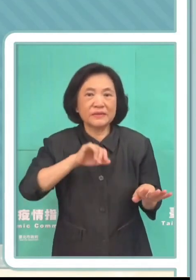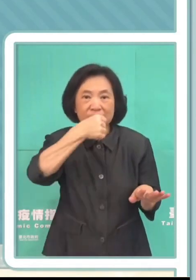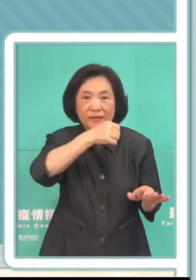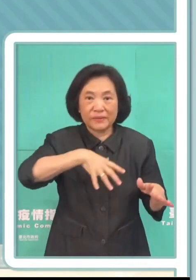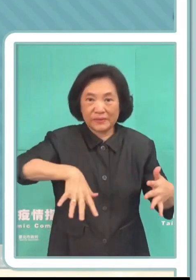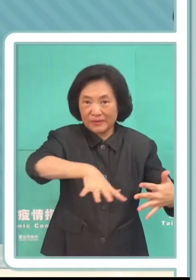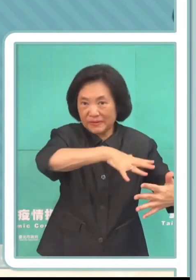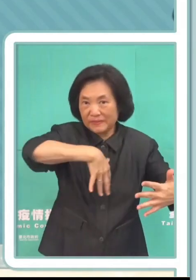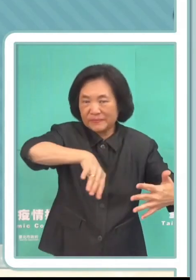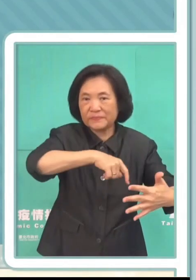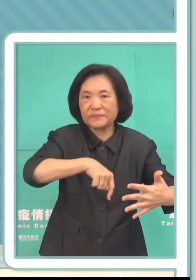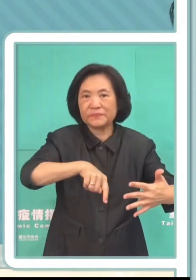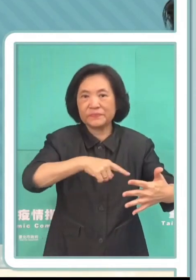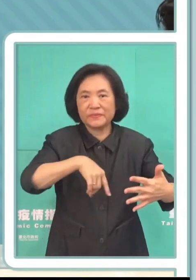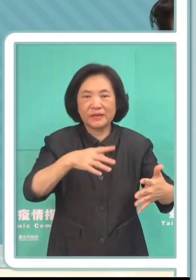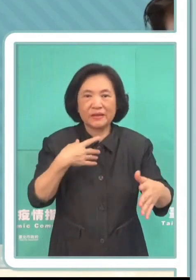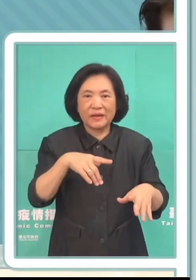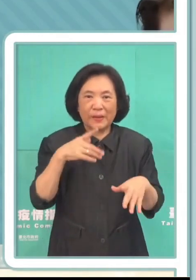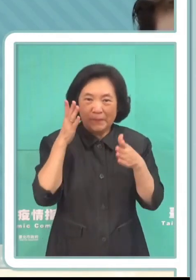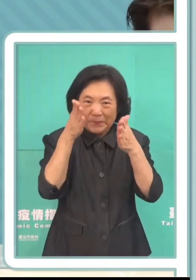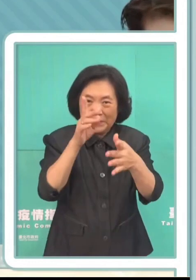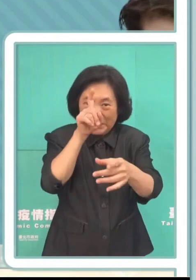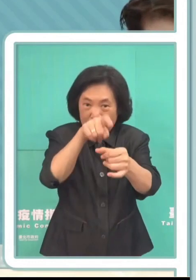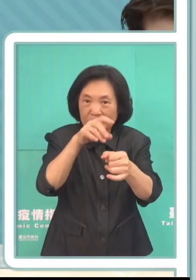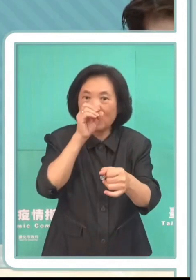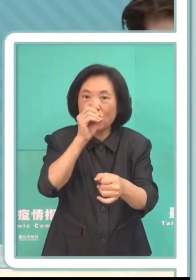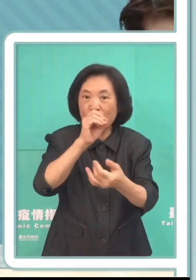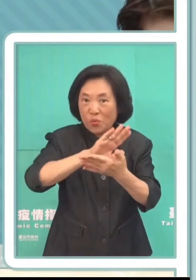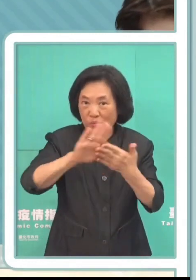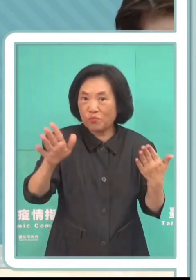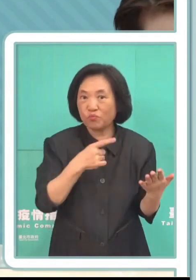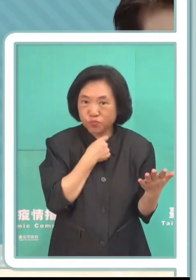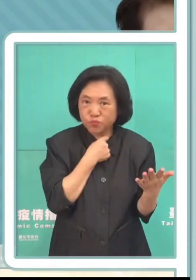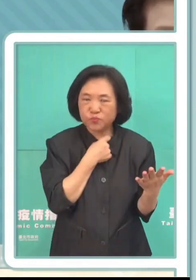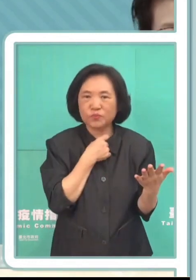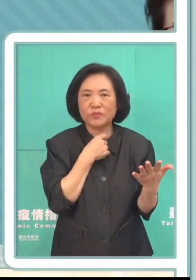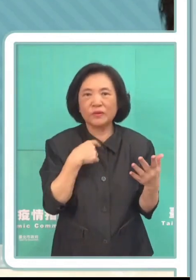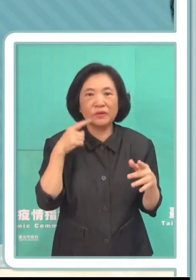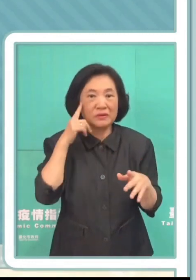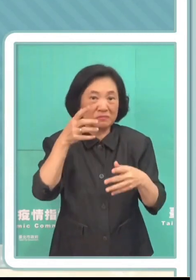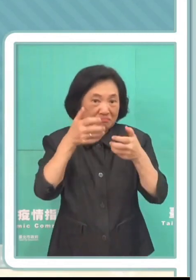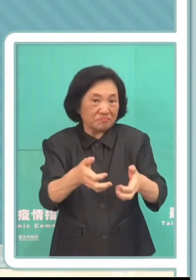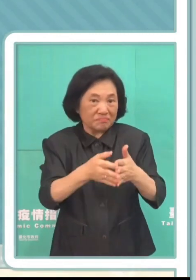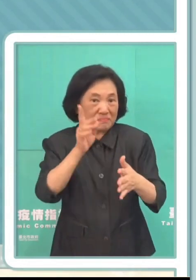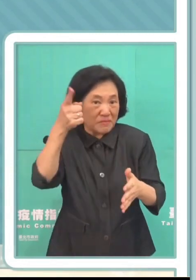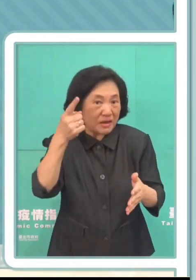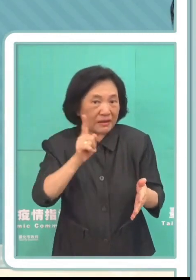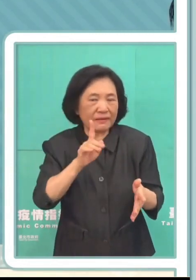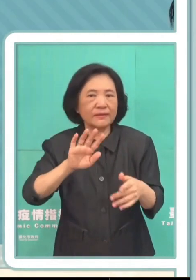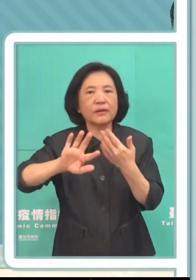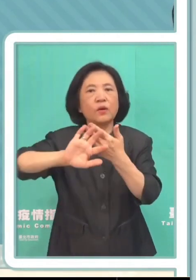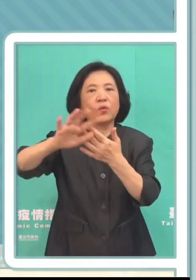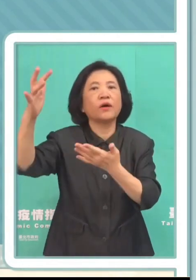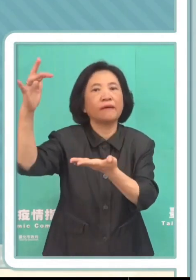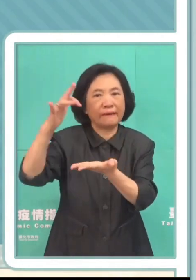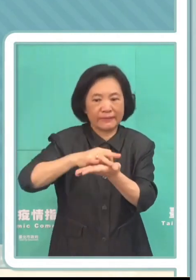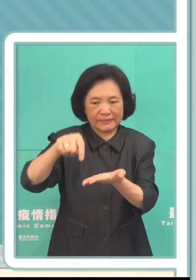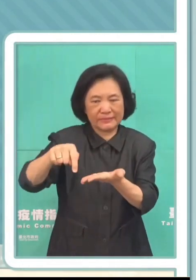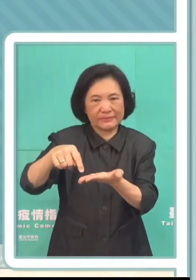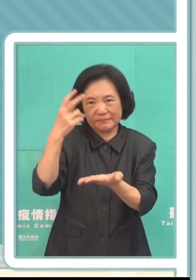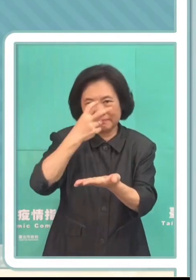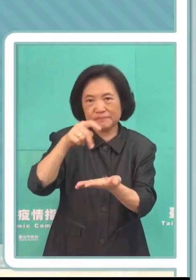部在实施清零的计划，你知道吗？其实更重要是边境防管制的，因